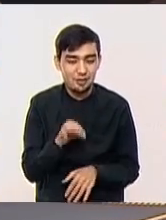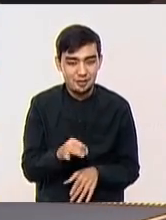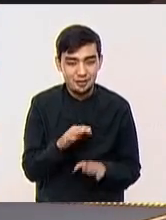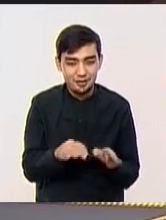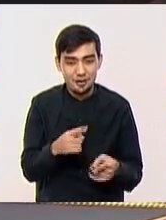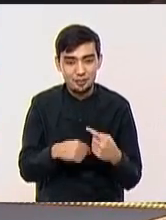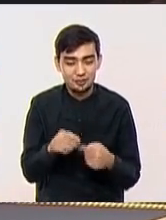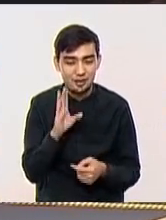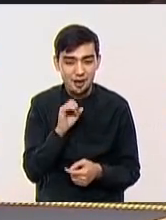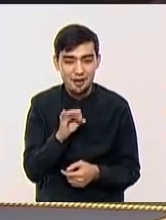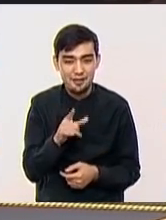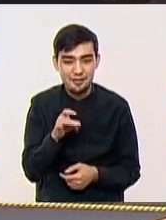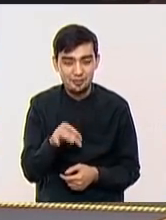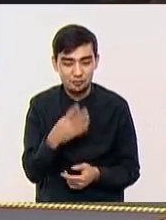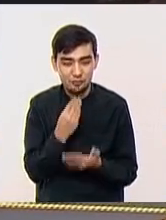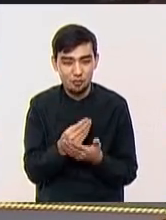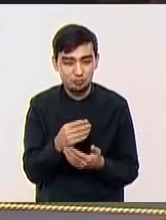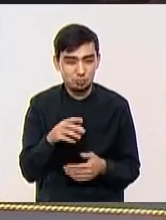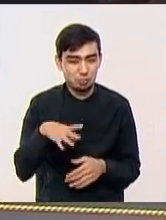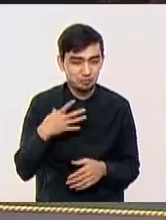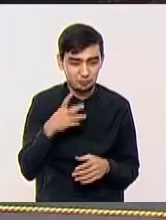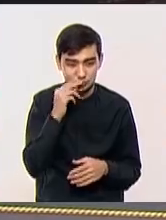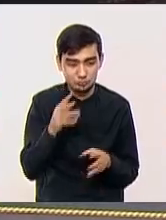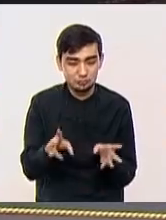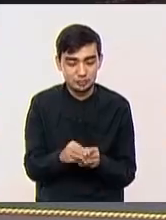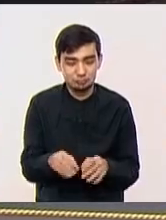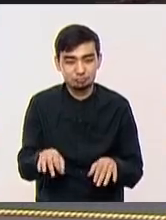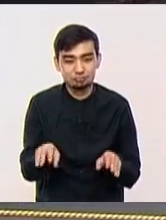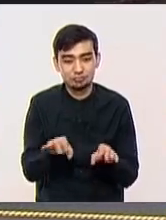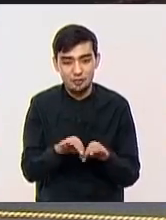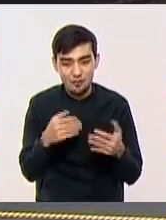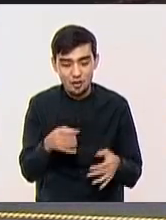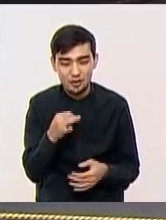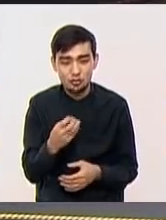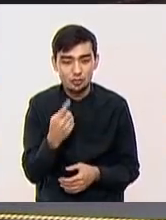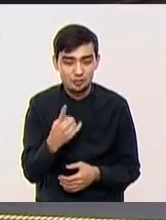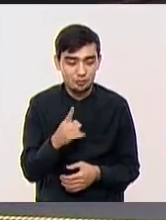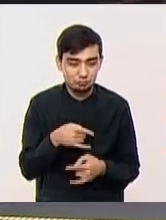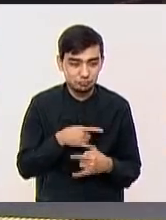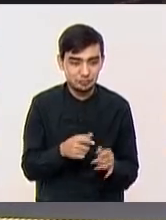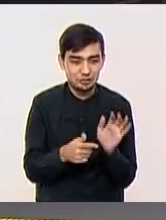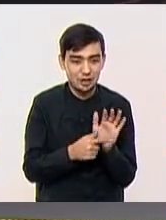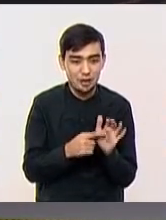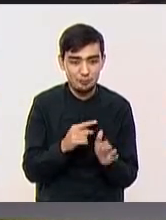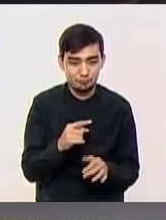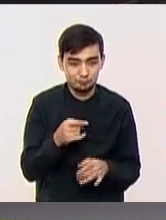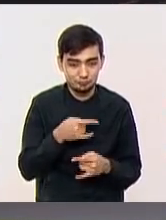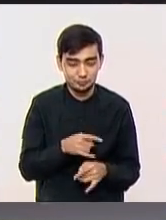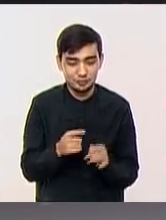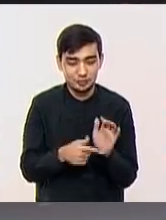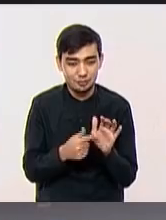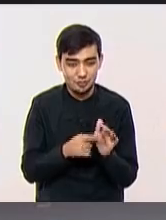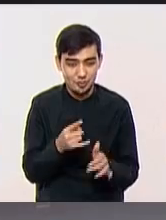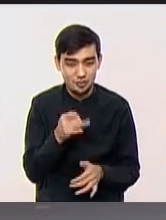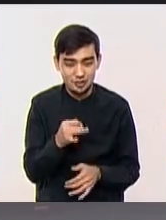балаларына оралған әйгерім болса, бұрынғы күйеуімен қосылғанын айттық. Қазір тағы бір сәби сүйіп, жеті баланың анасы атанды. Шіркеу